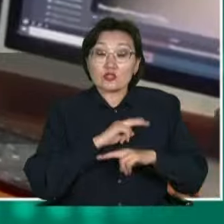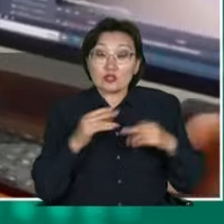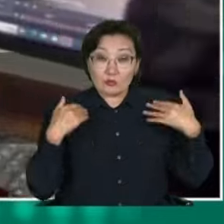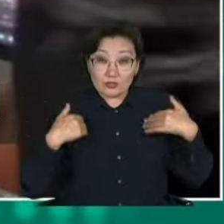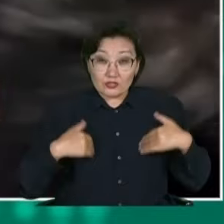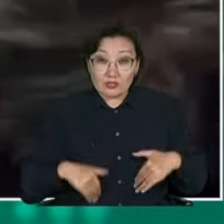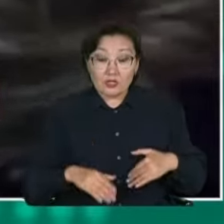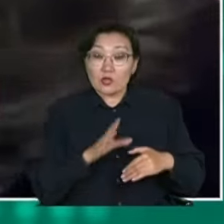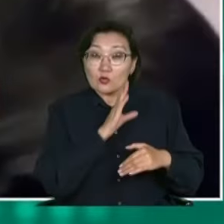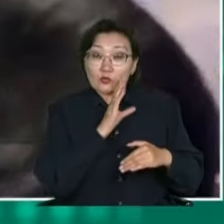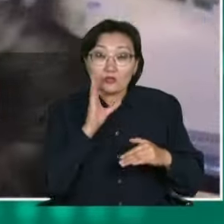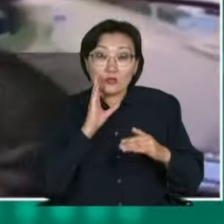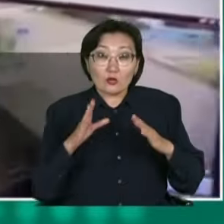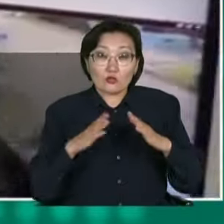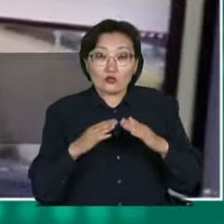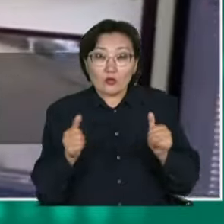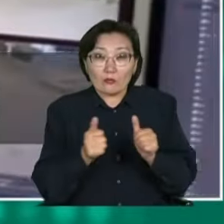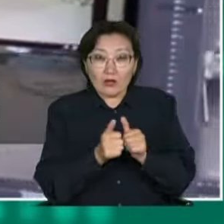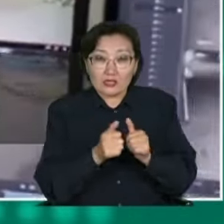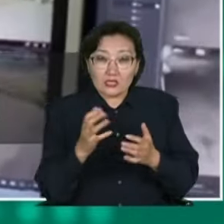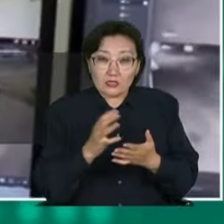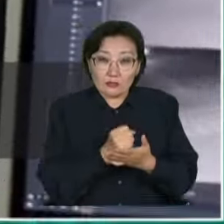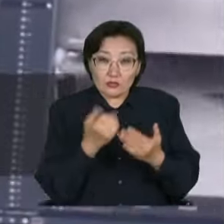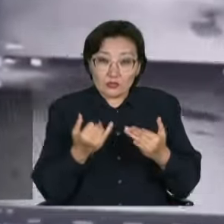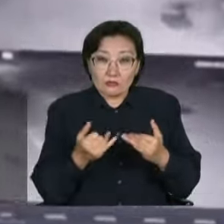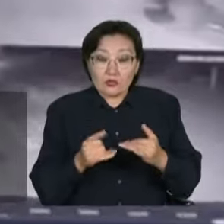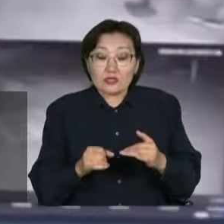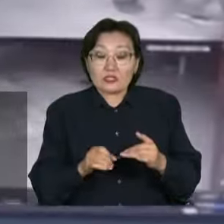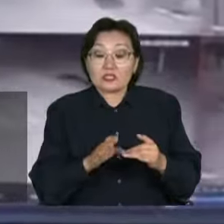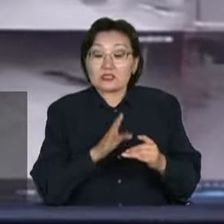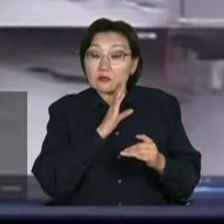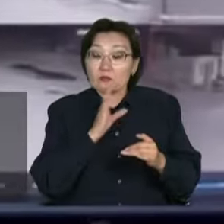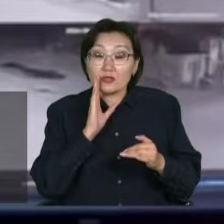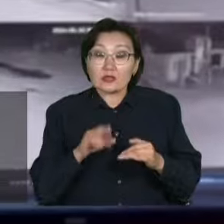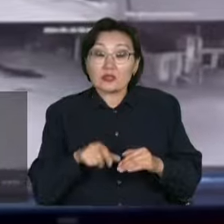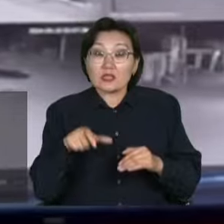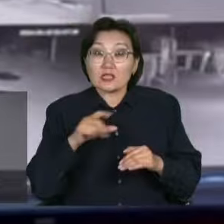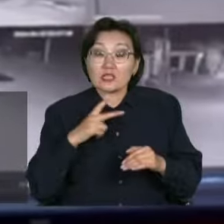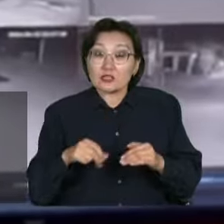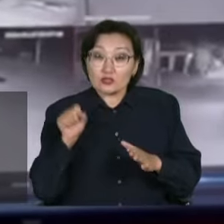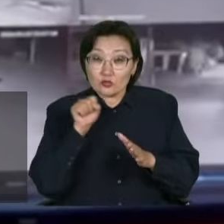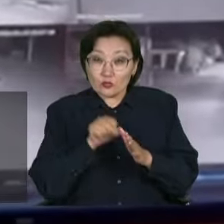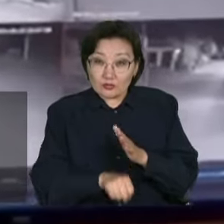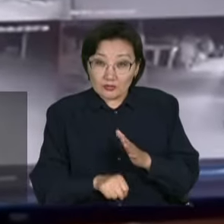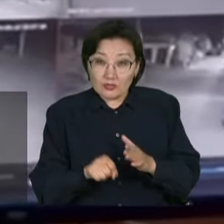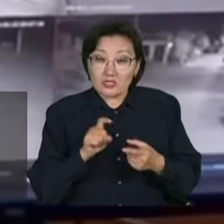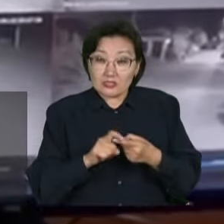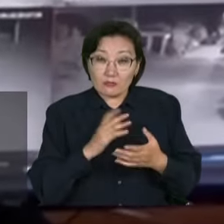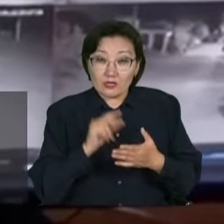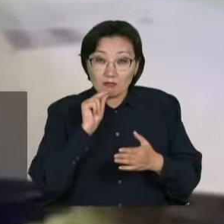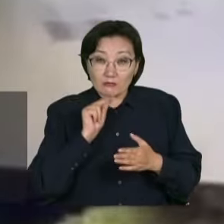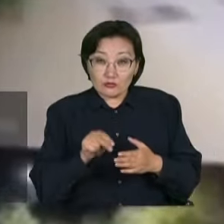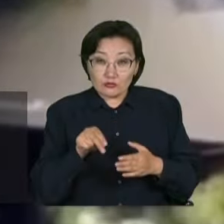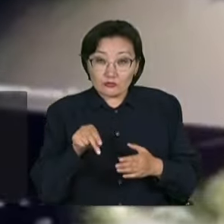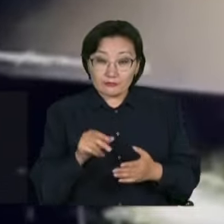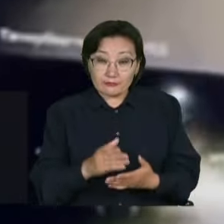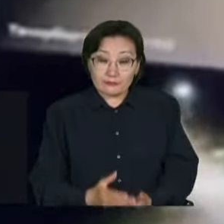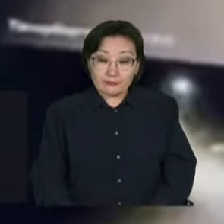денесі анасының үйінің маңынан табылды. Қазір ол адам өліміне қатысы бар делінген басты күдікті.